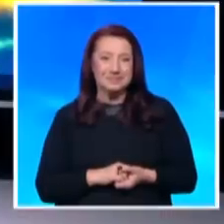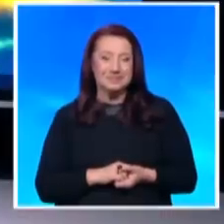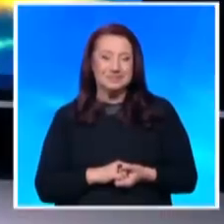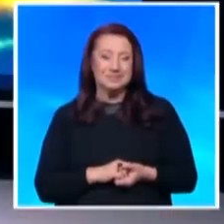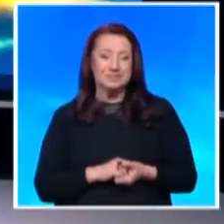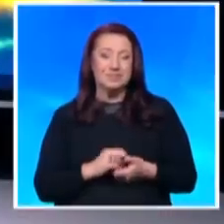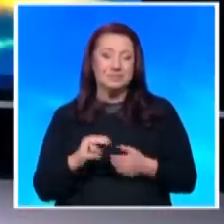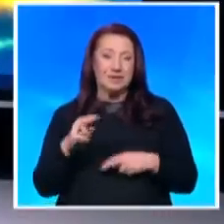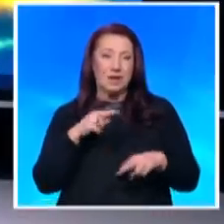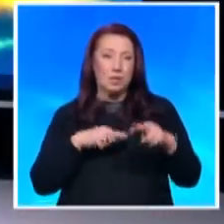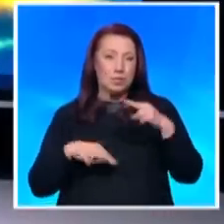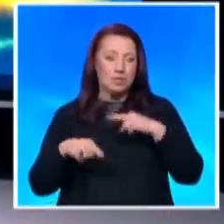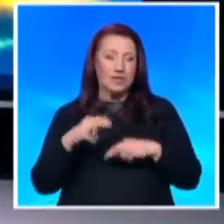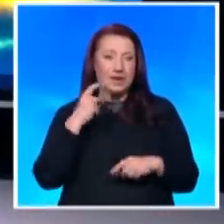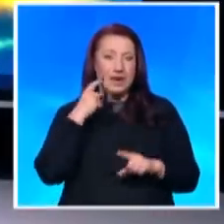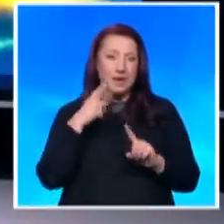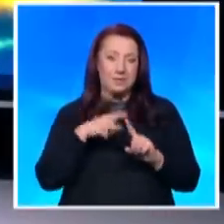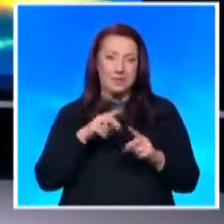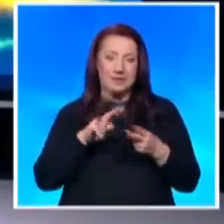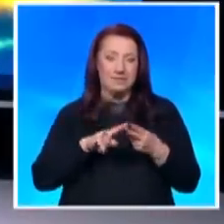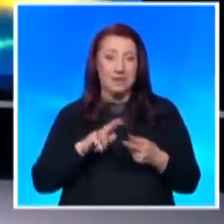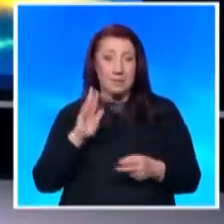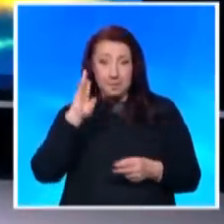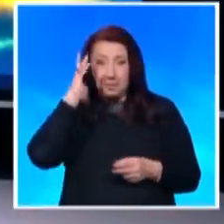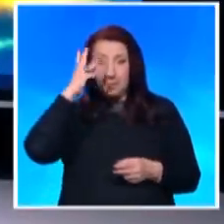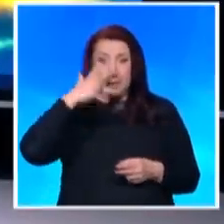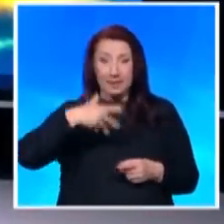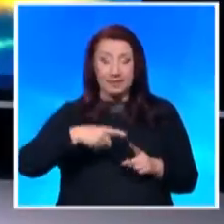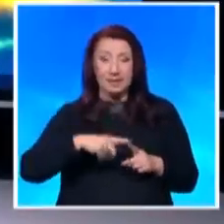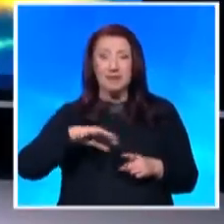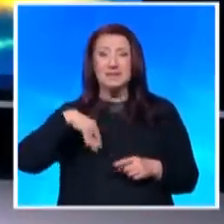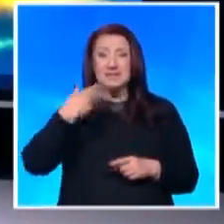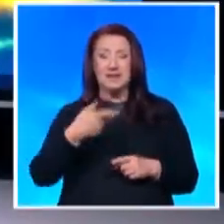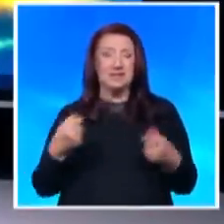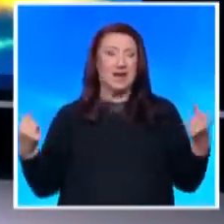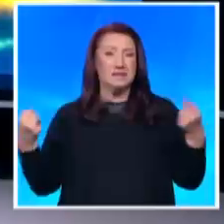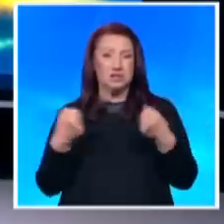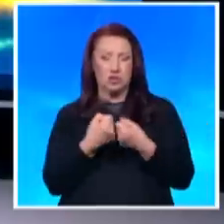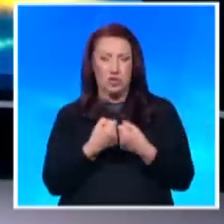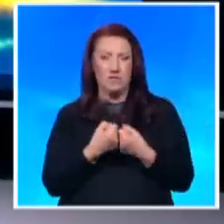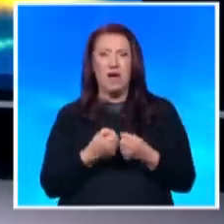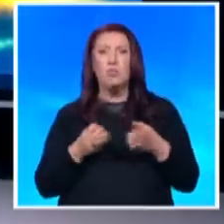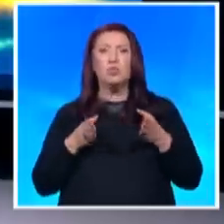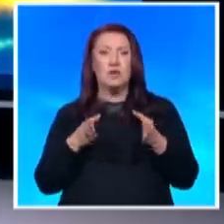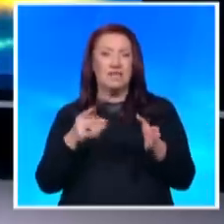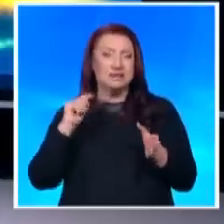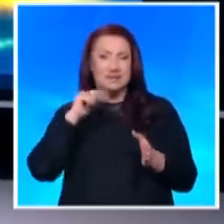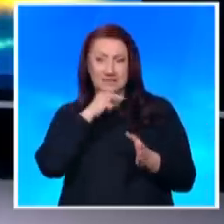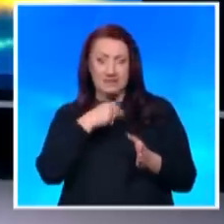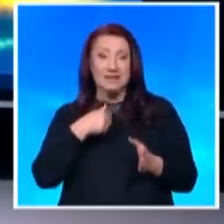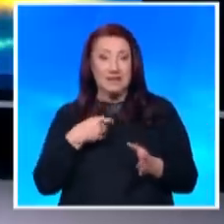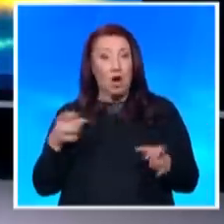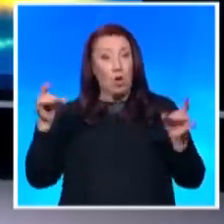Проверка на BTV. 5 дни след фаталния инцидент на столичния булевард Сливница, наш екип отново се върна на мястото, за да